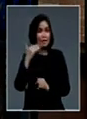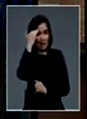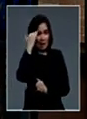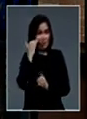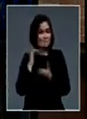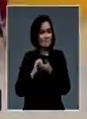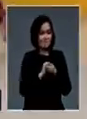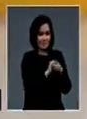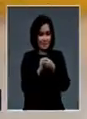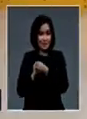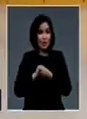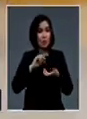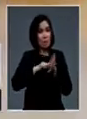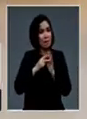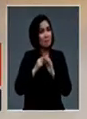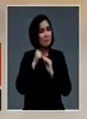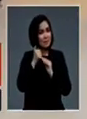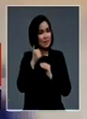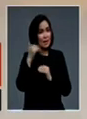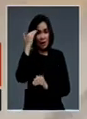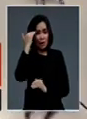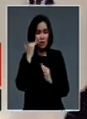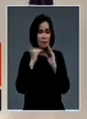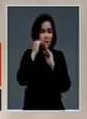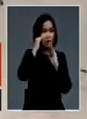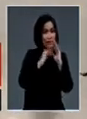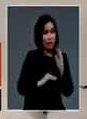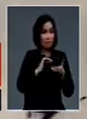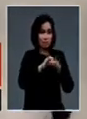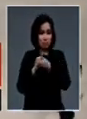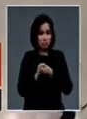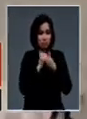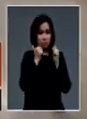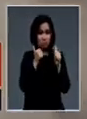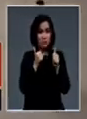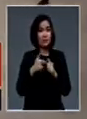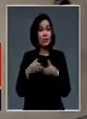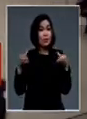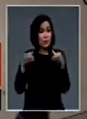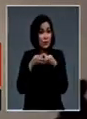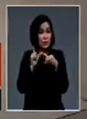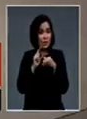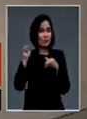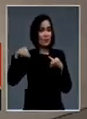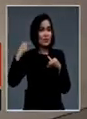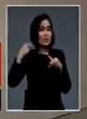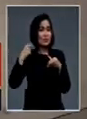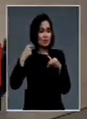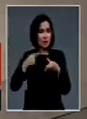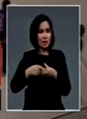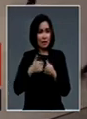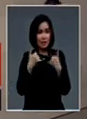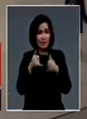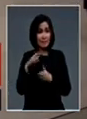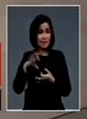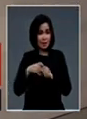เป็นสัญญาณที่ดีของการปรองดองกันระหว่าง2เกาหลีค่ะ ค่ะ นักกีฬาฮอกกี้น้ำแข็งรวมชาติเกาหลีประเภททีมหญิงมีสมาชิกทั้งจาก